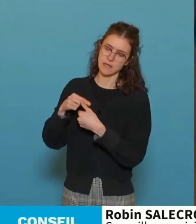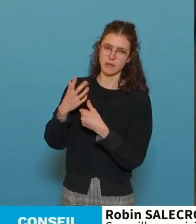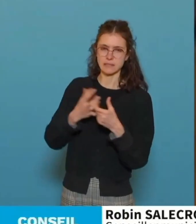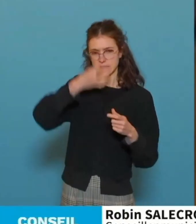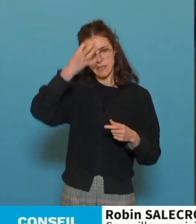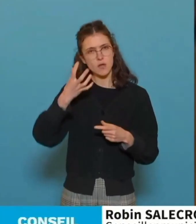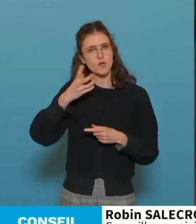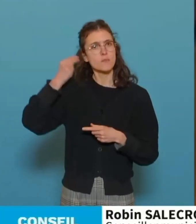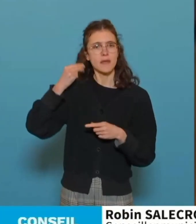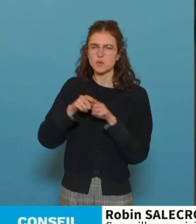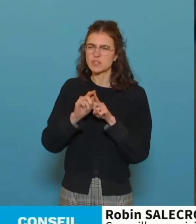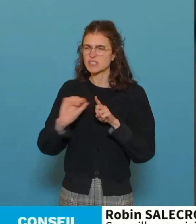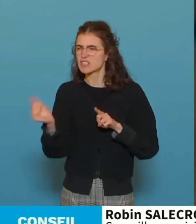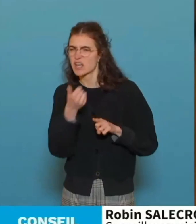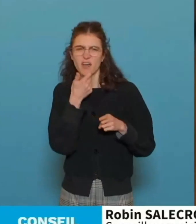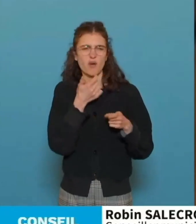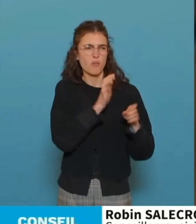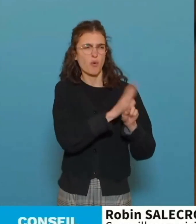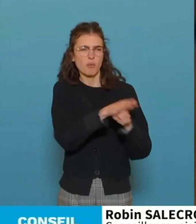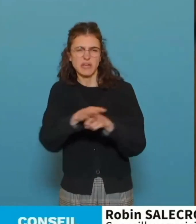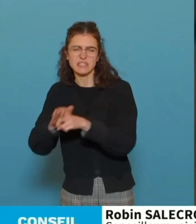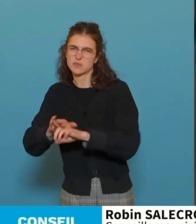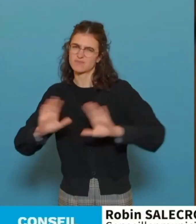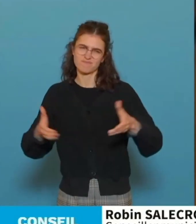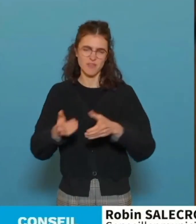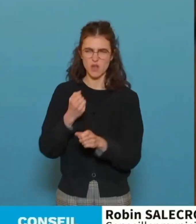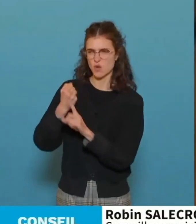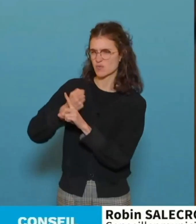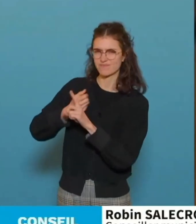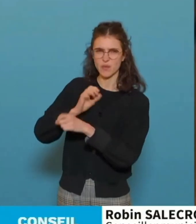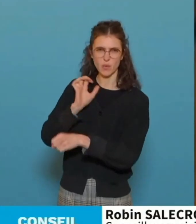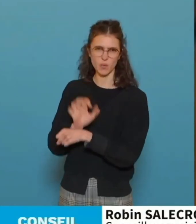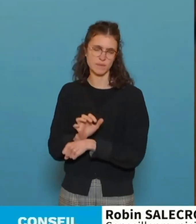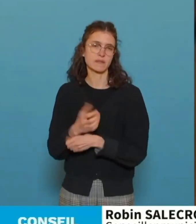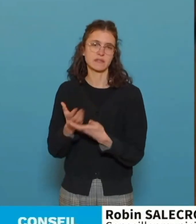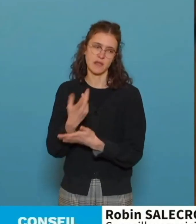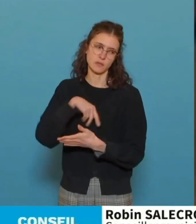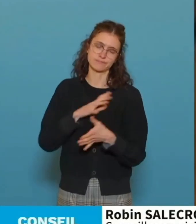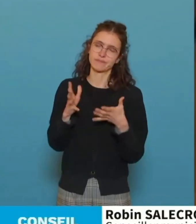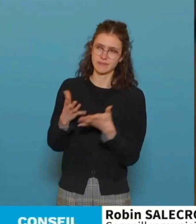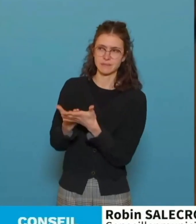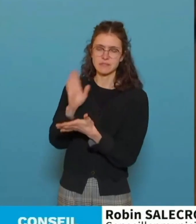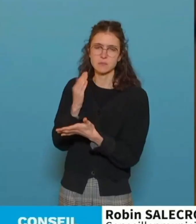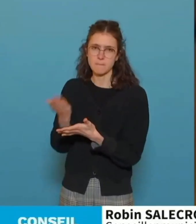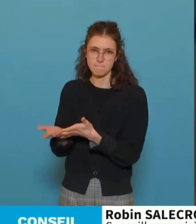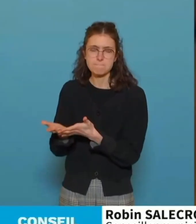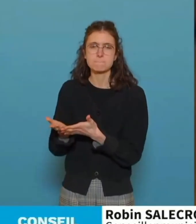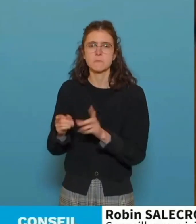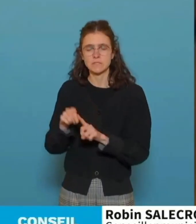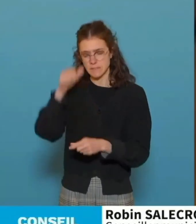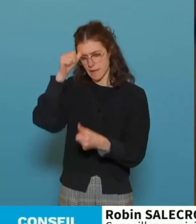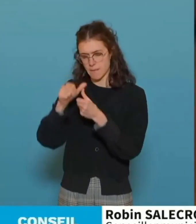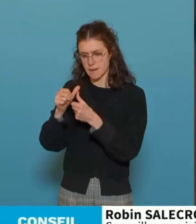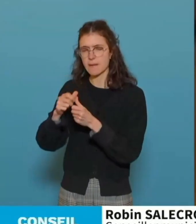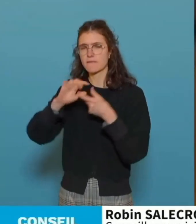formes d'oppression que nous inscrivons durablement dans l'espace public. Pour conclure, gardons en mémoire ces mots de Frantz Fanon et